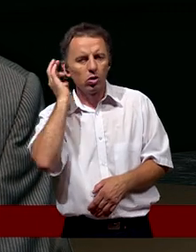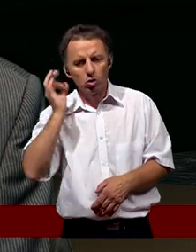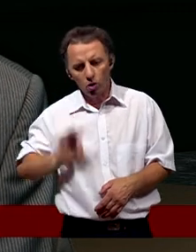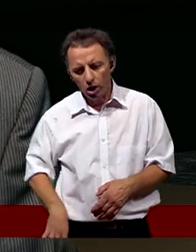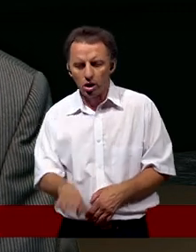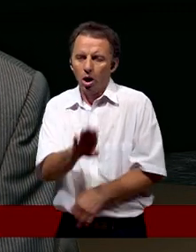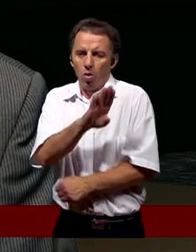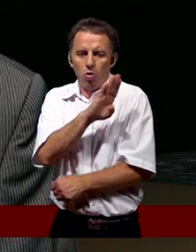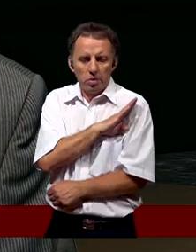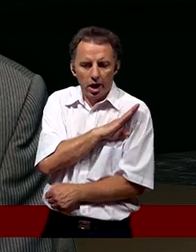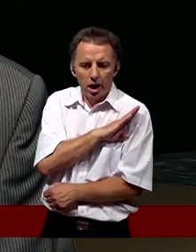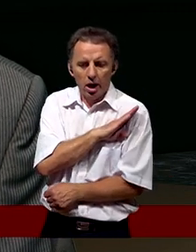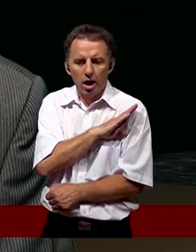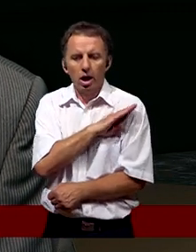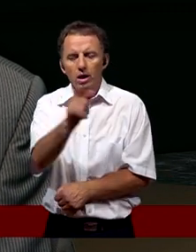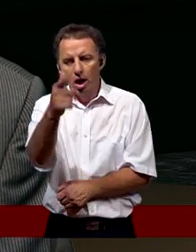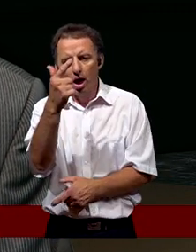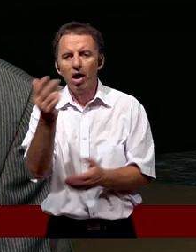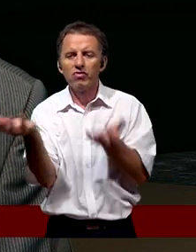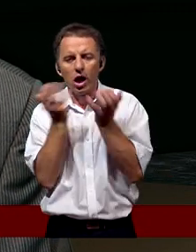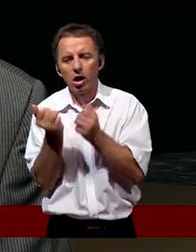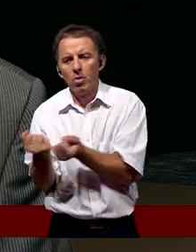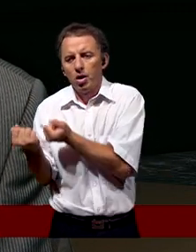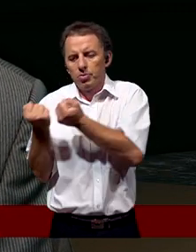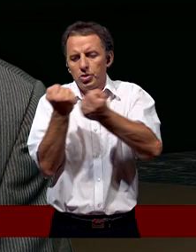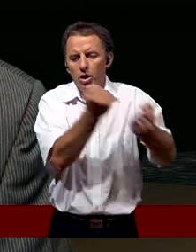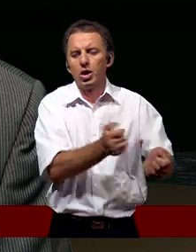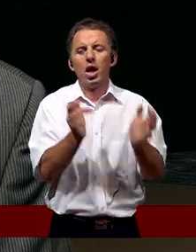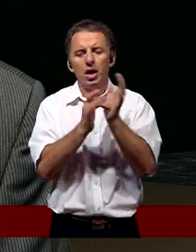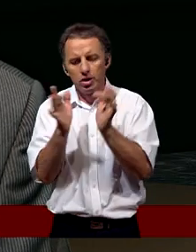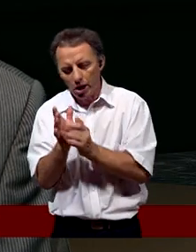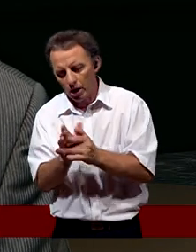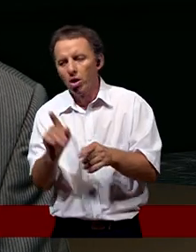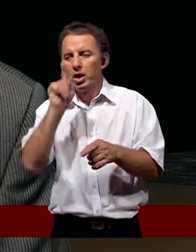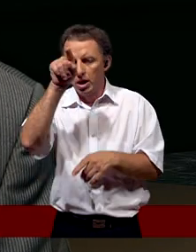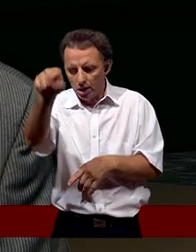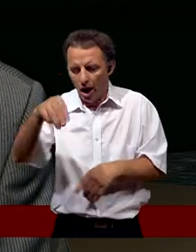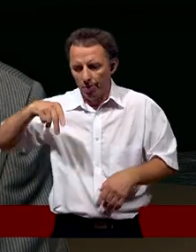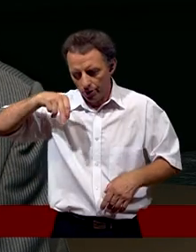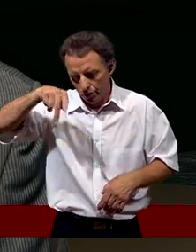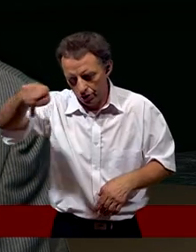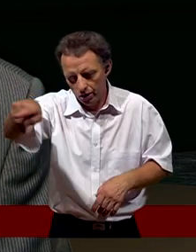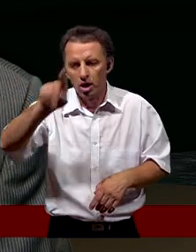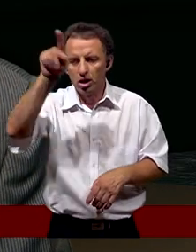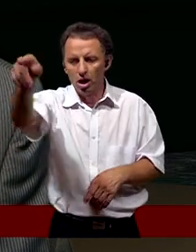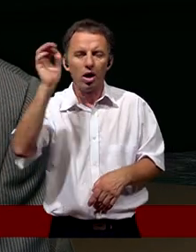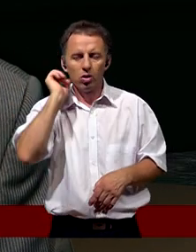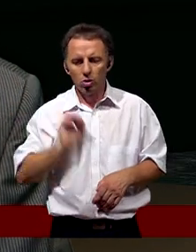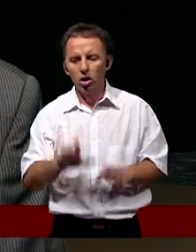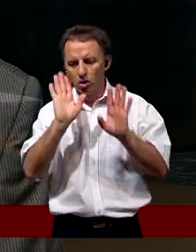córeczka umiera, taką wiadomość przynoszą. Ale Jezus i tam idzie i ona zostaje